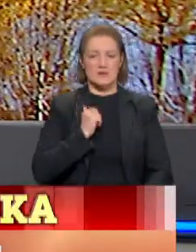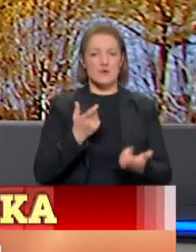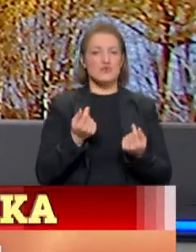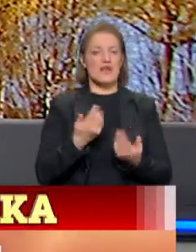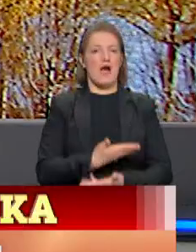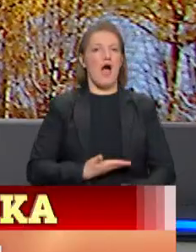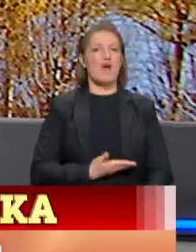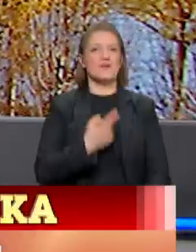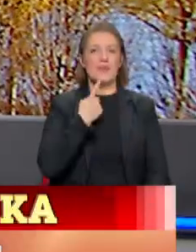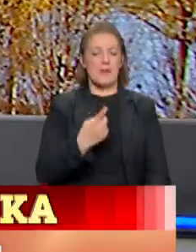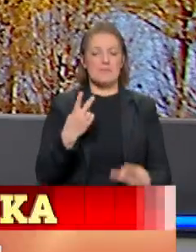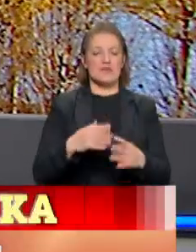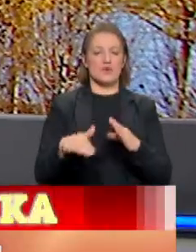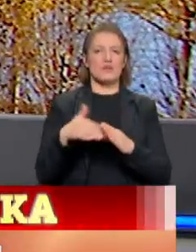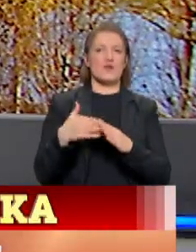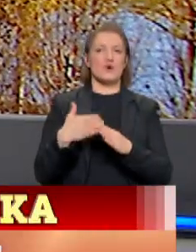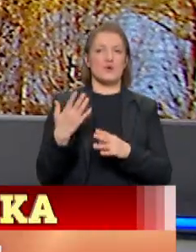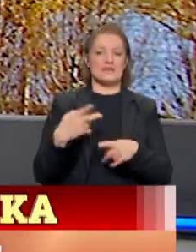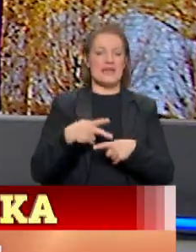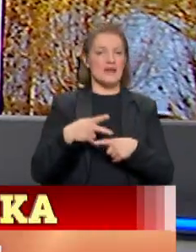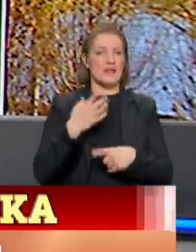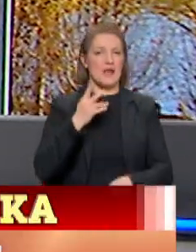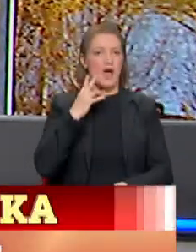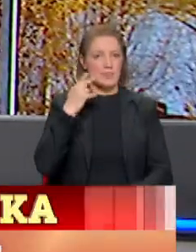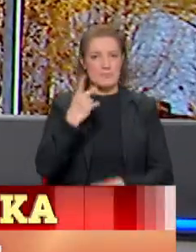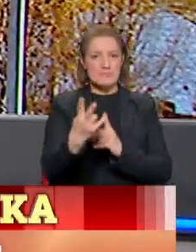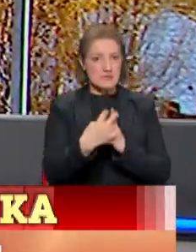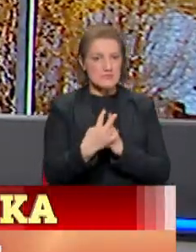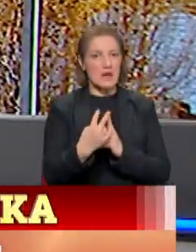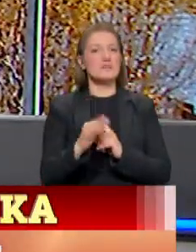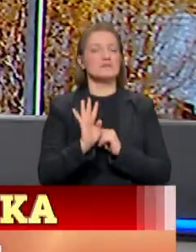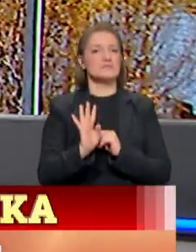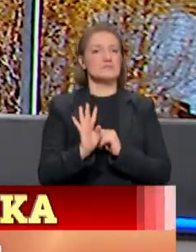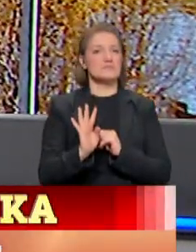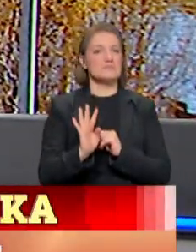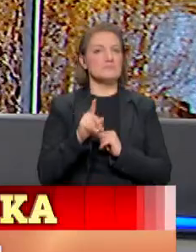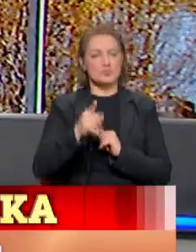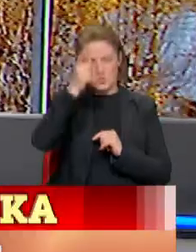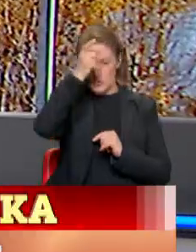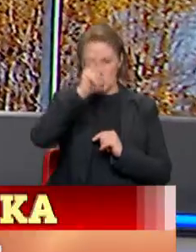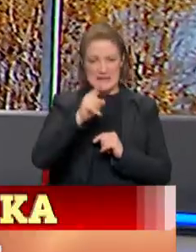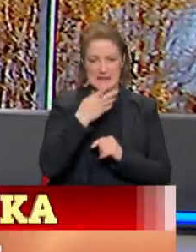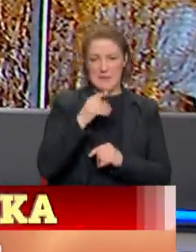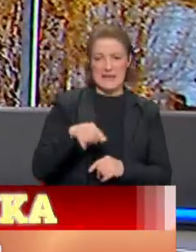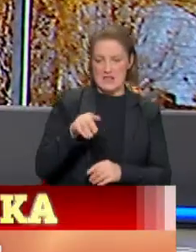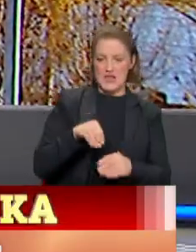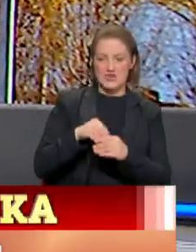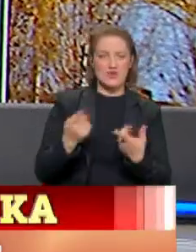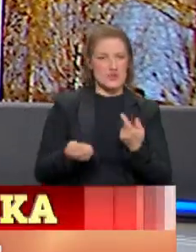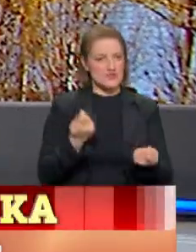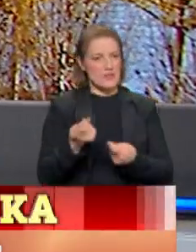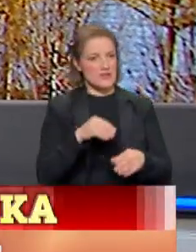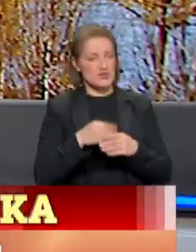ücretliler aç diye mesaj göndermiş Zerrin Hanım. Katılır mısınız, katılmaz mısınız? Bu ülkenin emeklileri içinde,